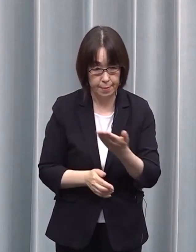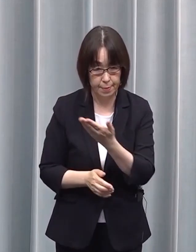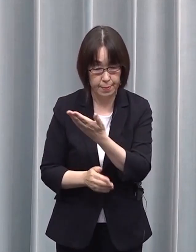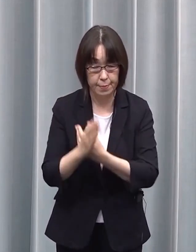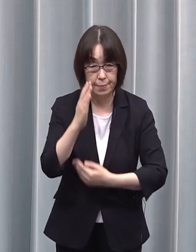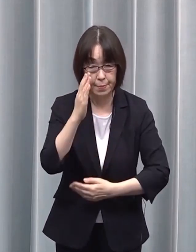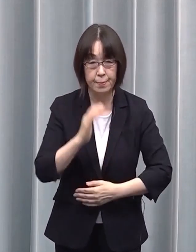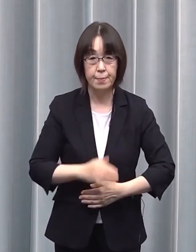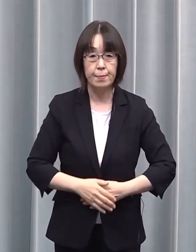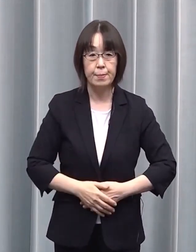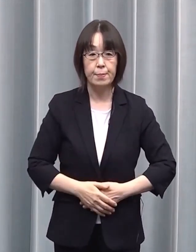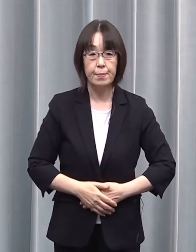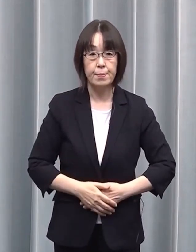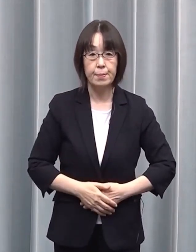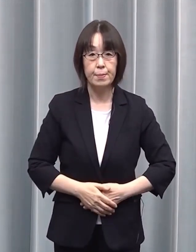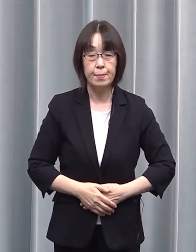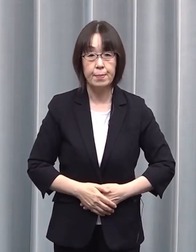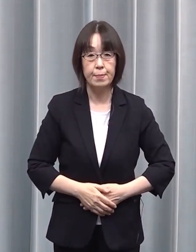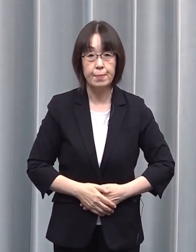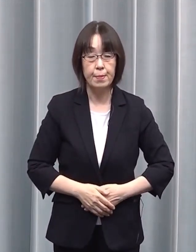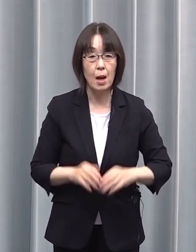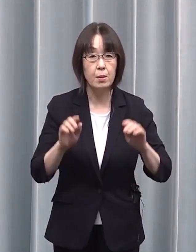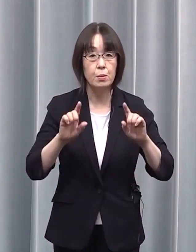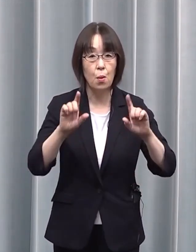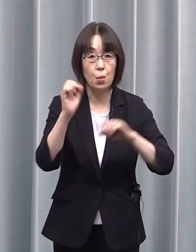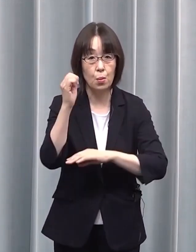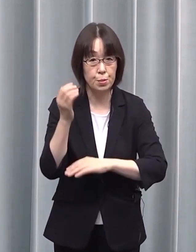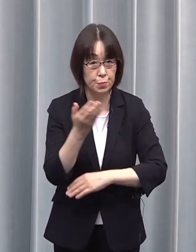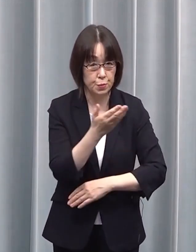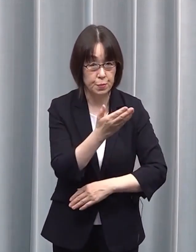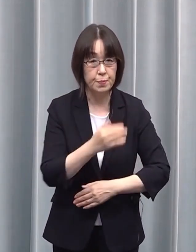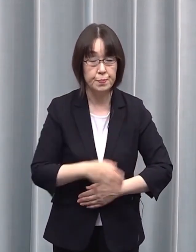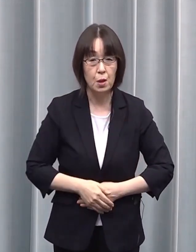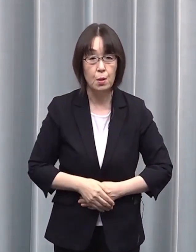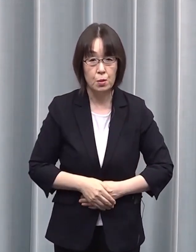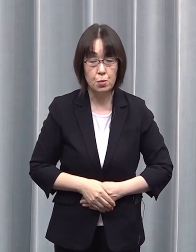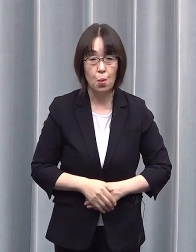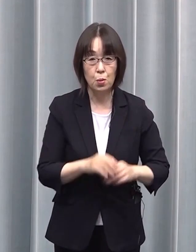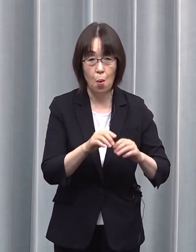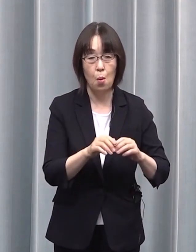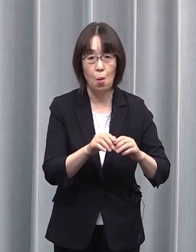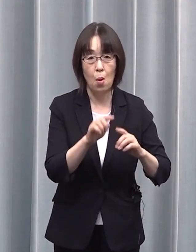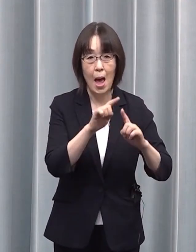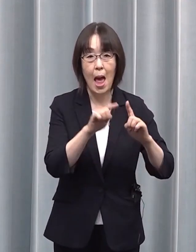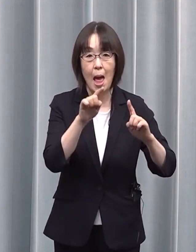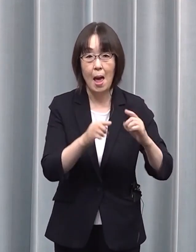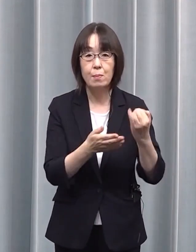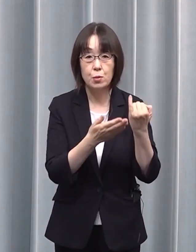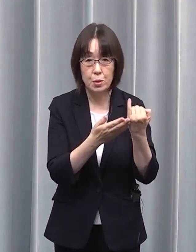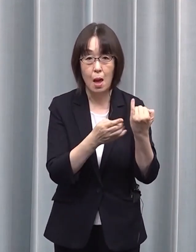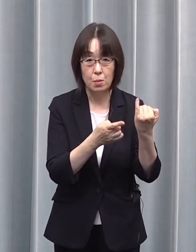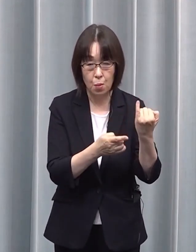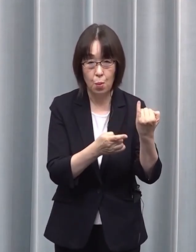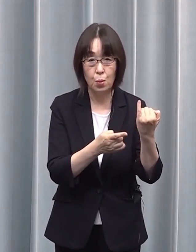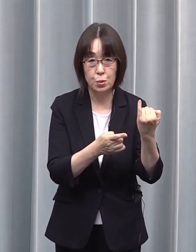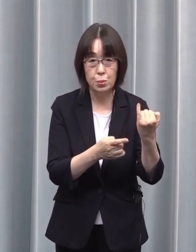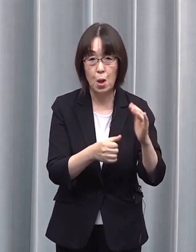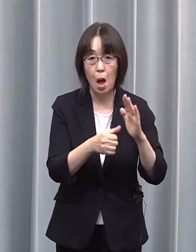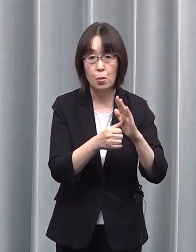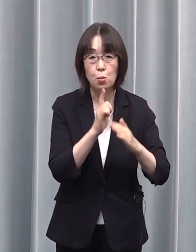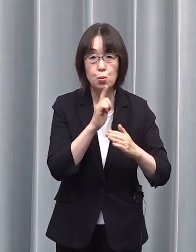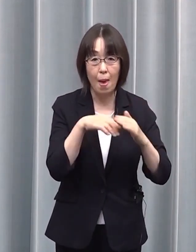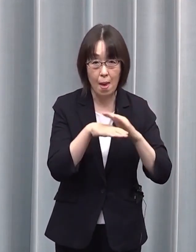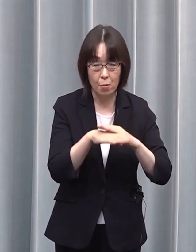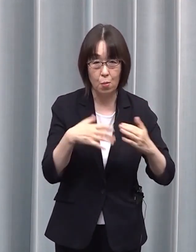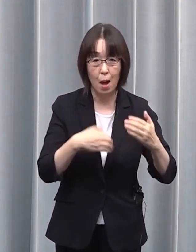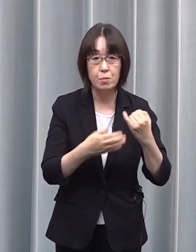。 はい。でその、M さんという匿名の学生さんと支援者の方曰くですね、彼女だけじゃないんです